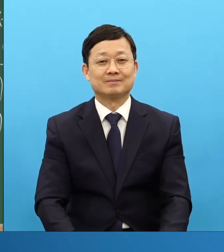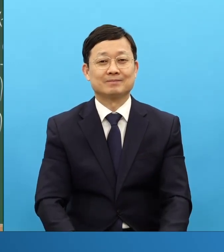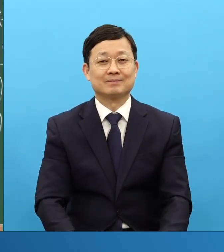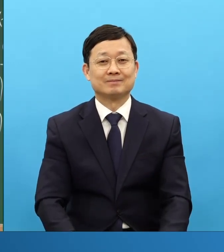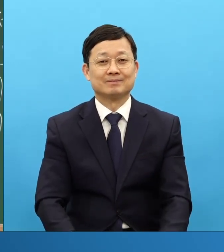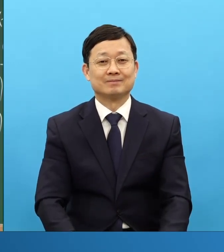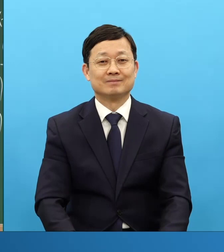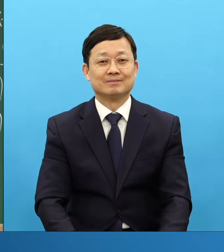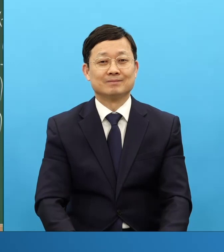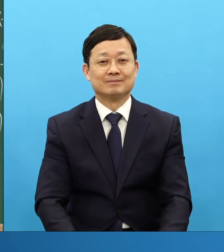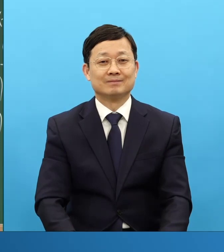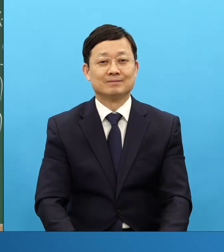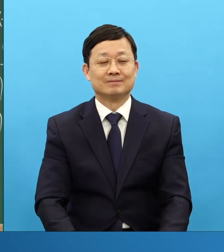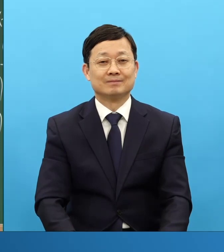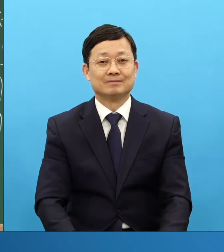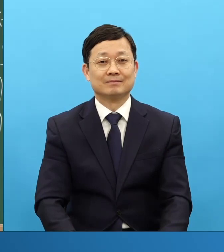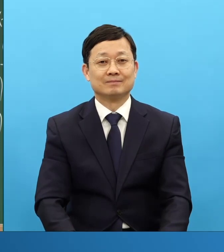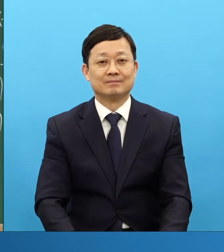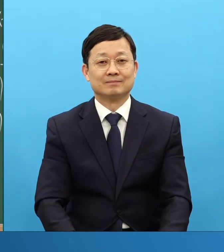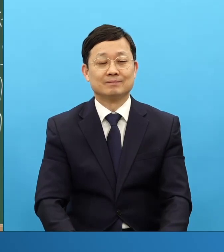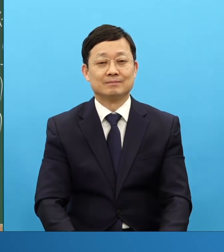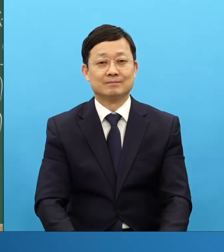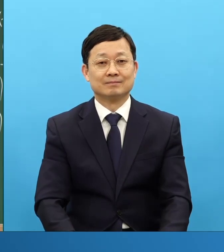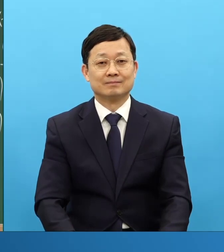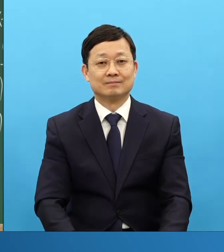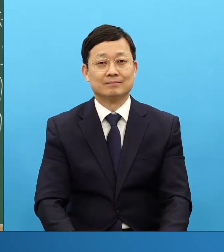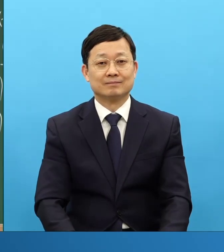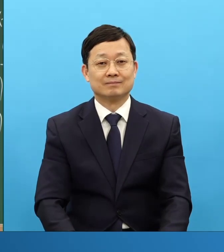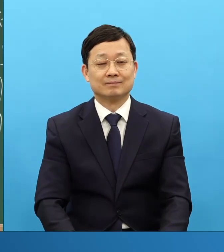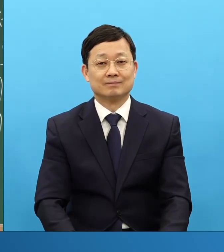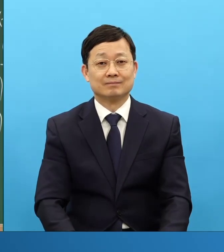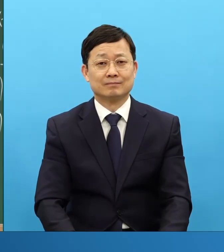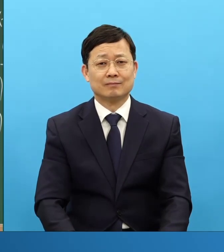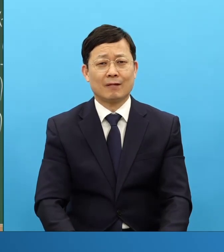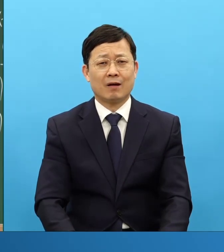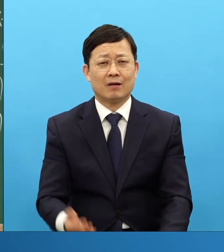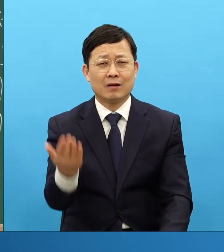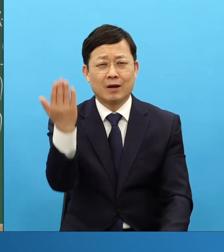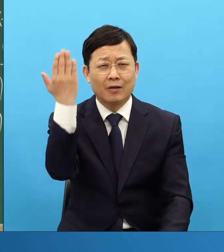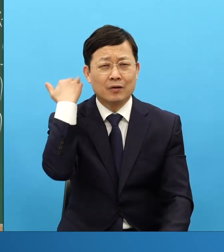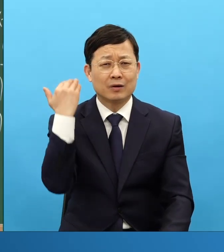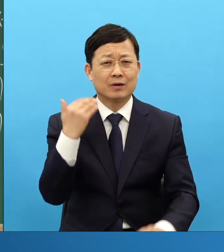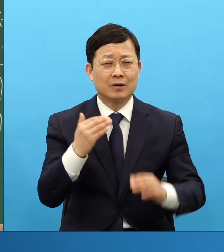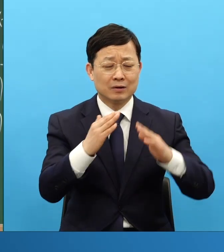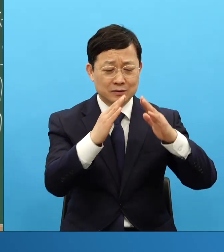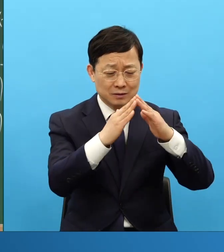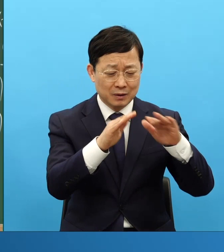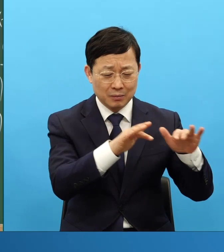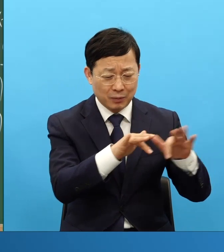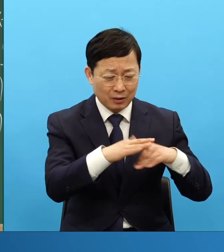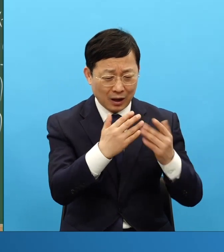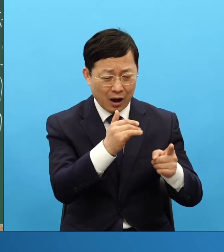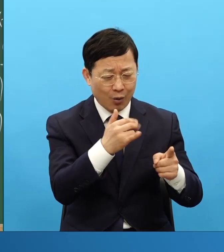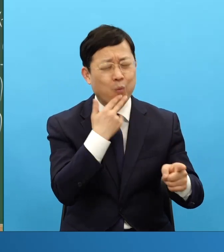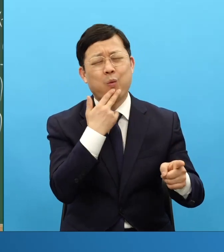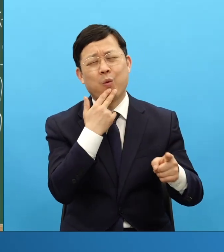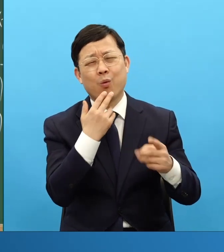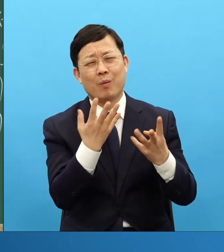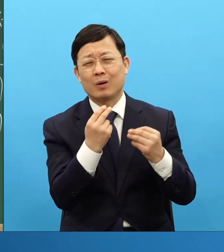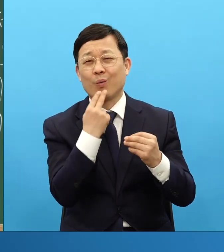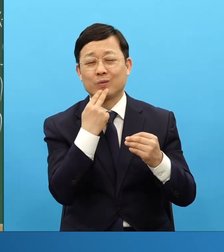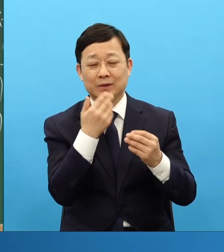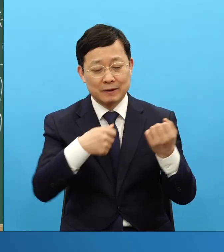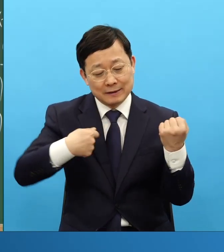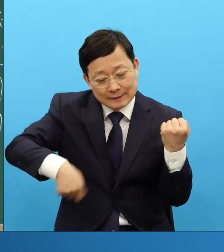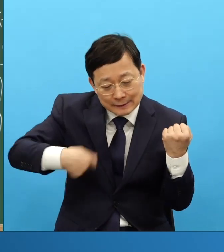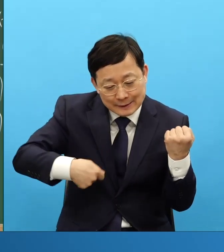days where you can just pick it up and go with it. 피아노가 각각 다 있지는 않아요. 그때는 그러니까 이제 기타 치는 사람들 부르기도 하고. And back then, not every home had a